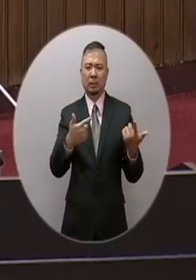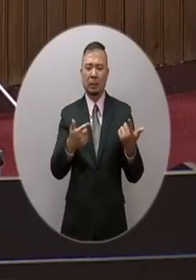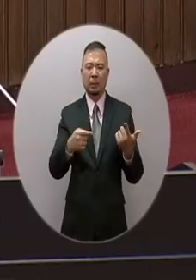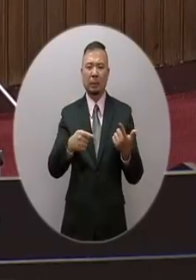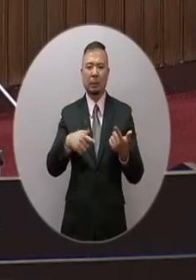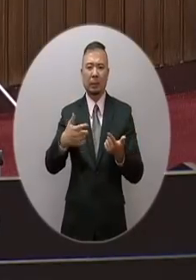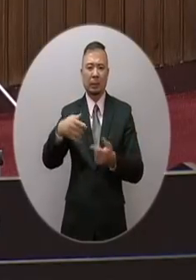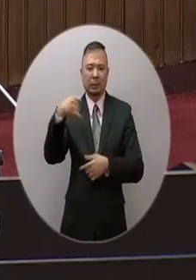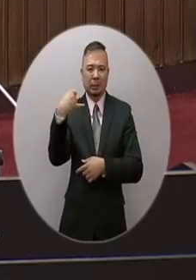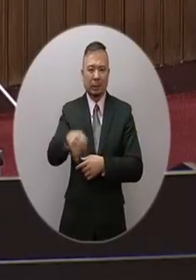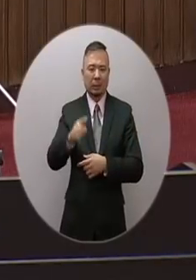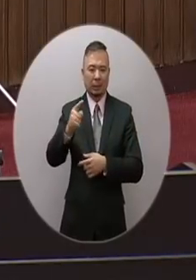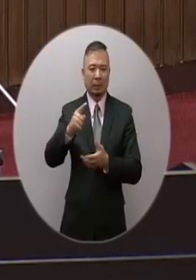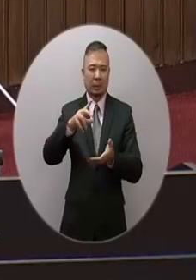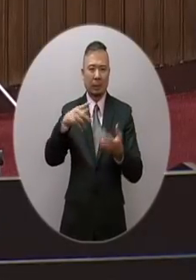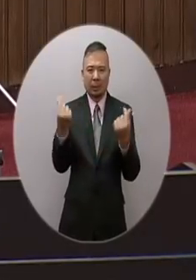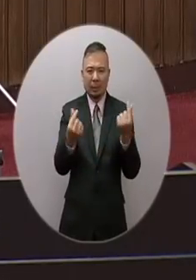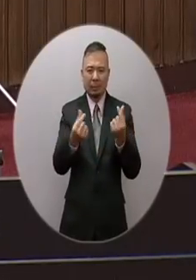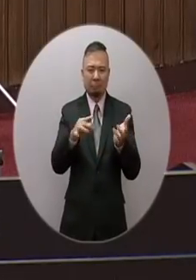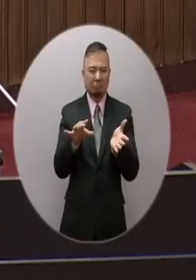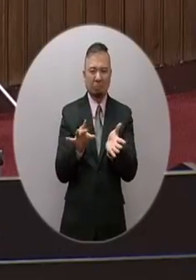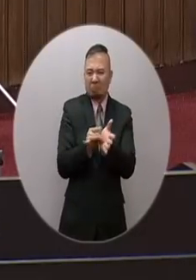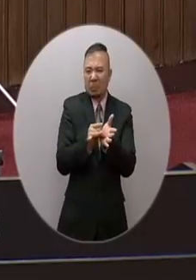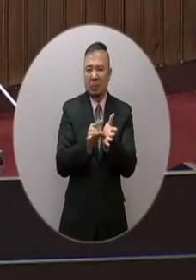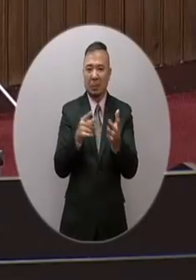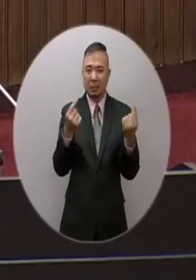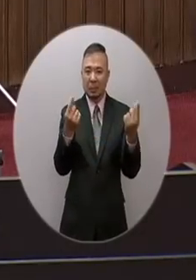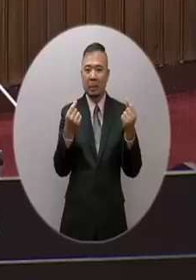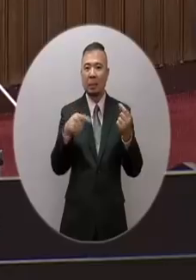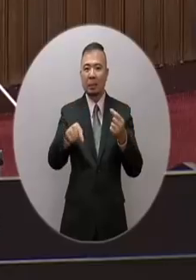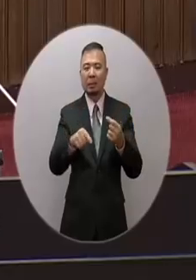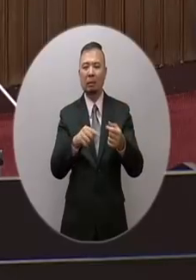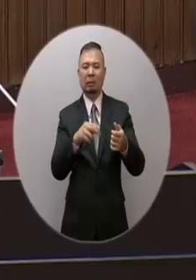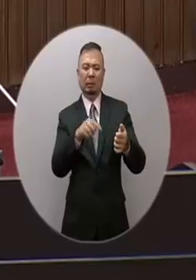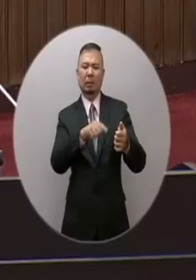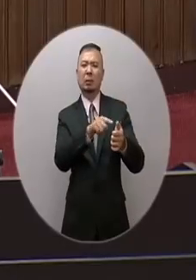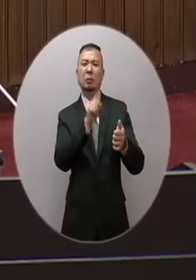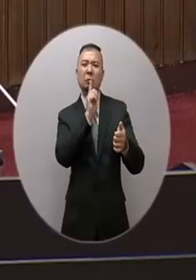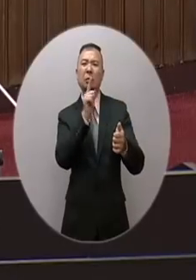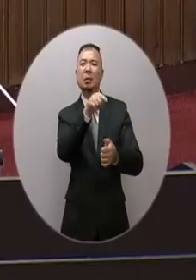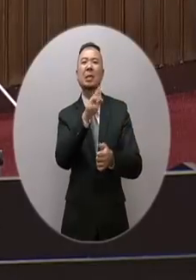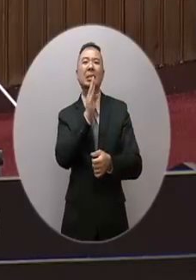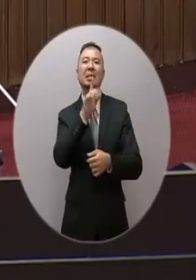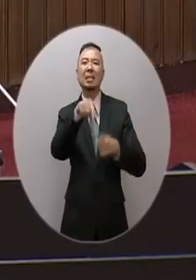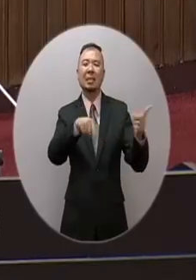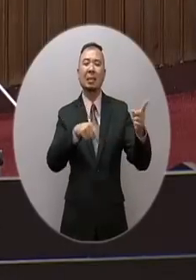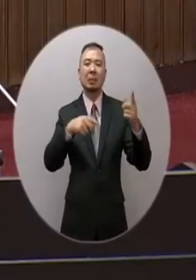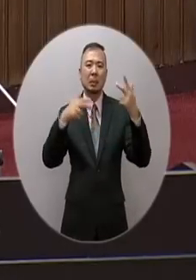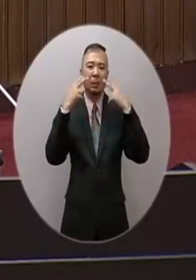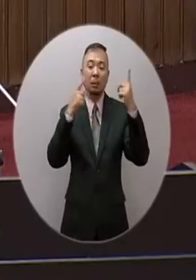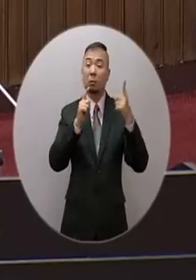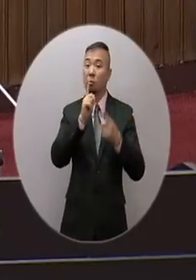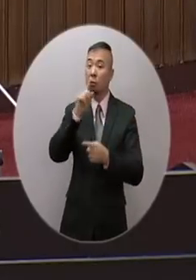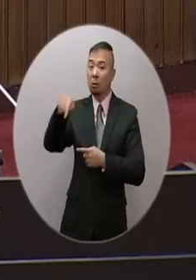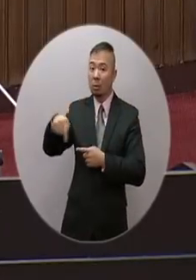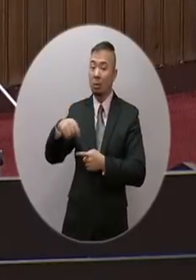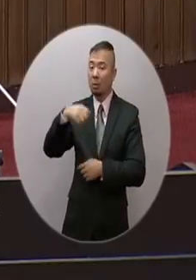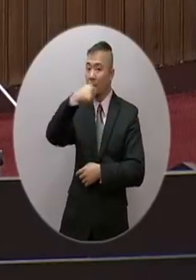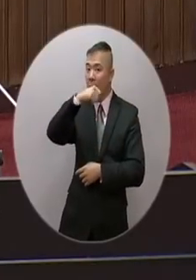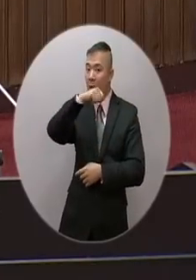签，如称主张统一者是支那见绪，称主张台独者